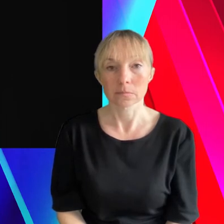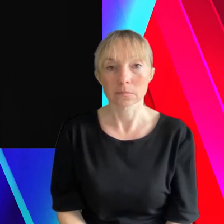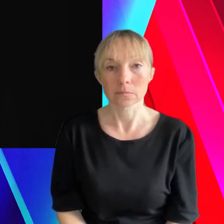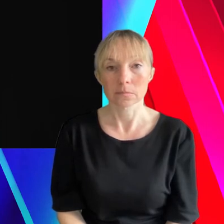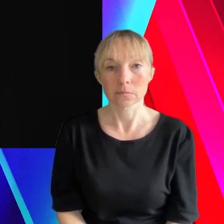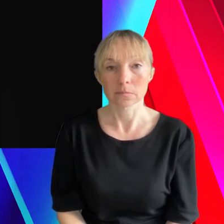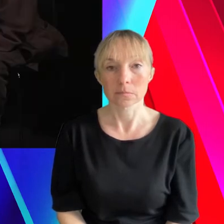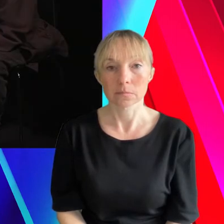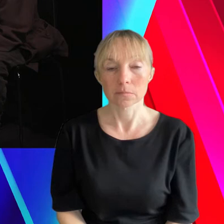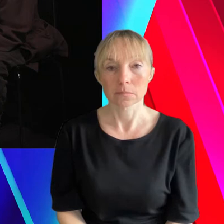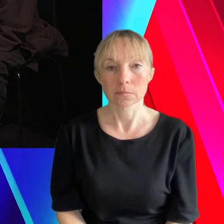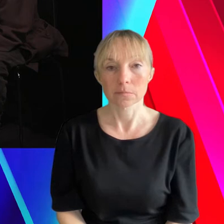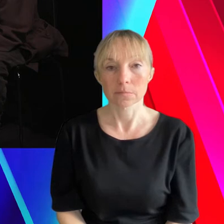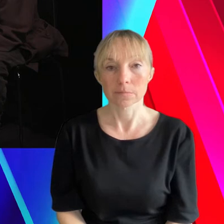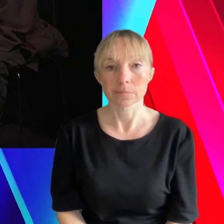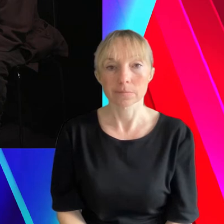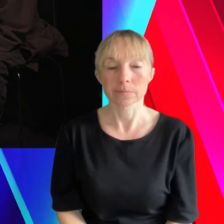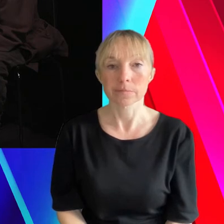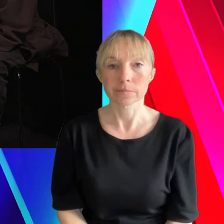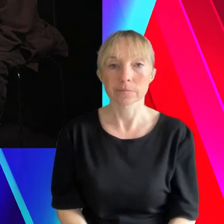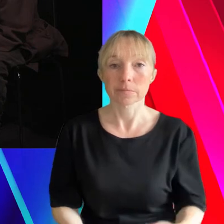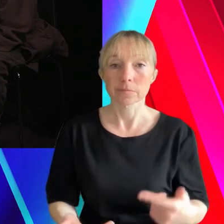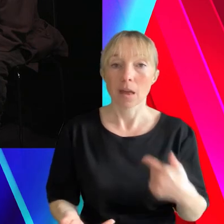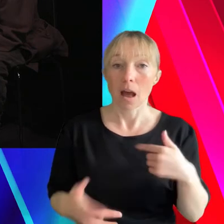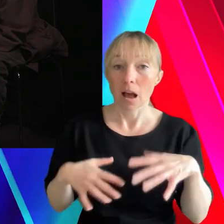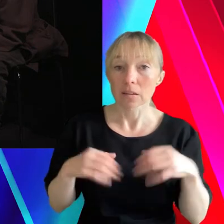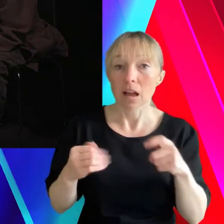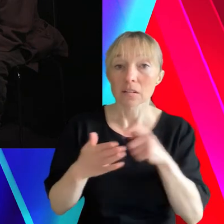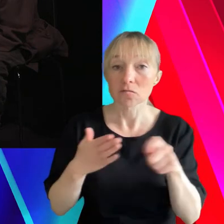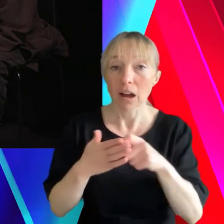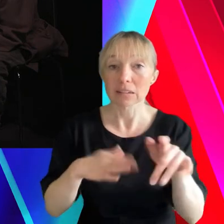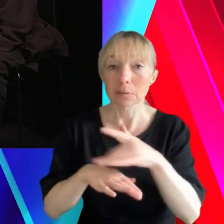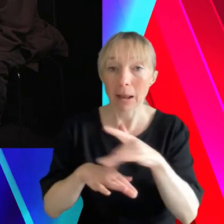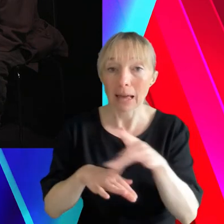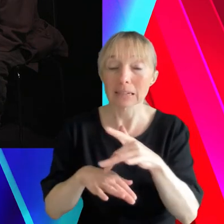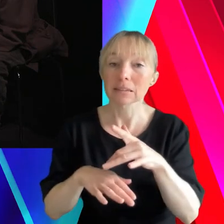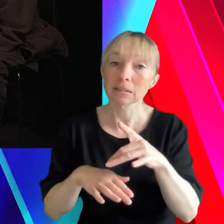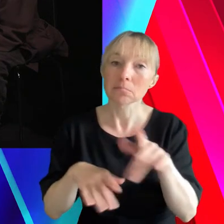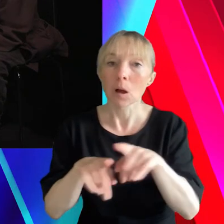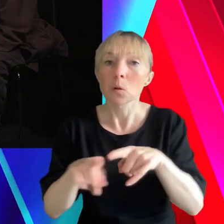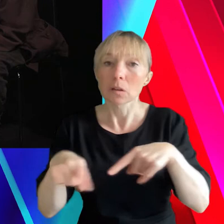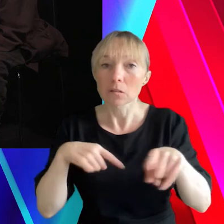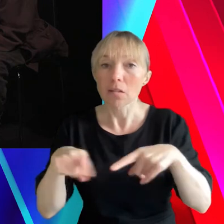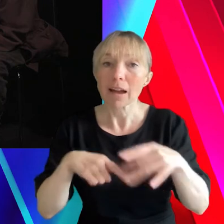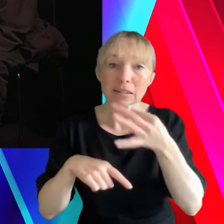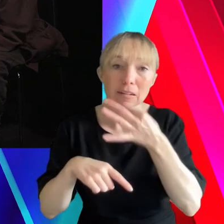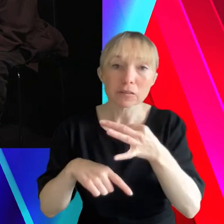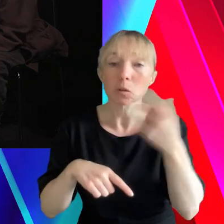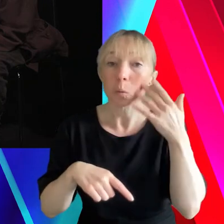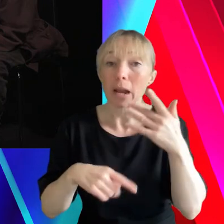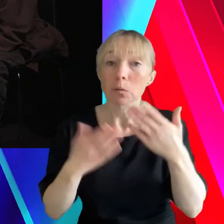یه ثباتی پیدا کنه. So I started playing writing plays and also directing a few of them when I was still a